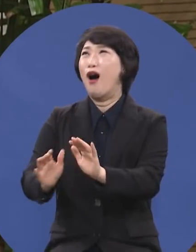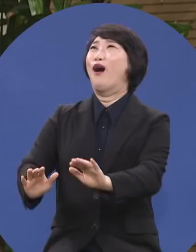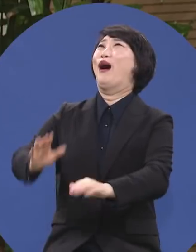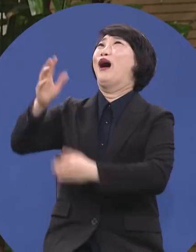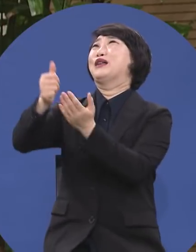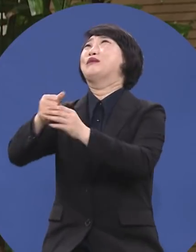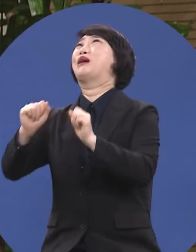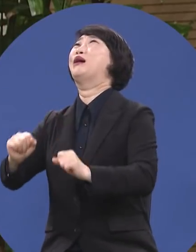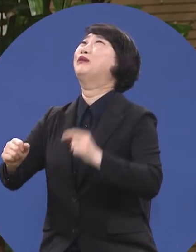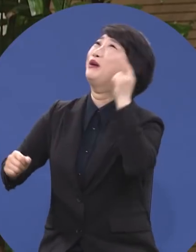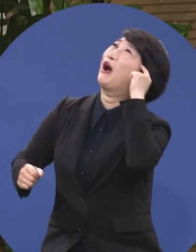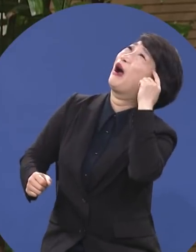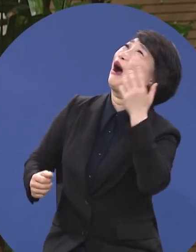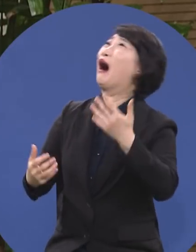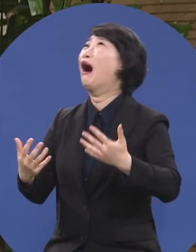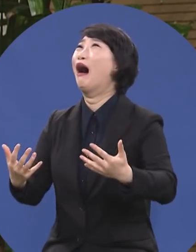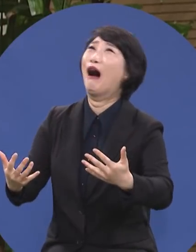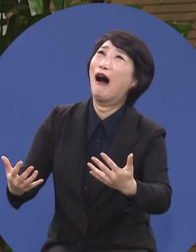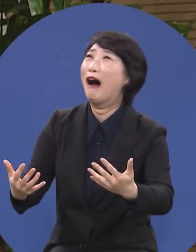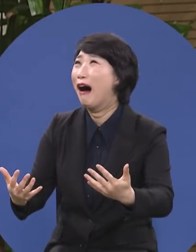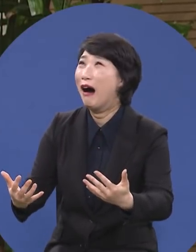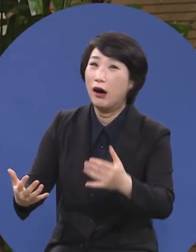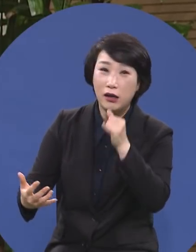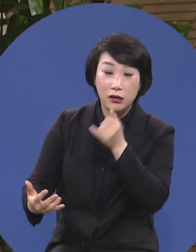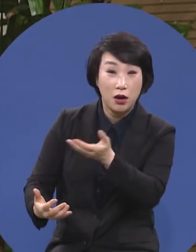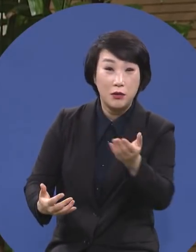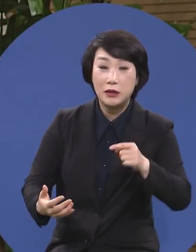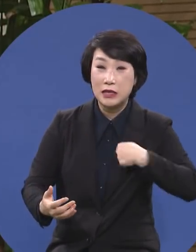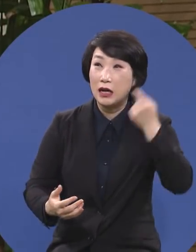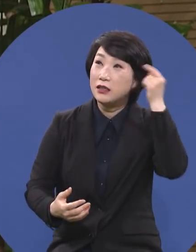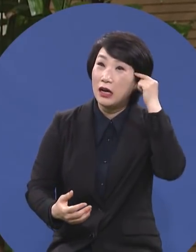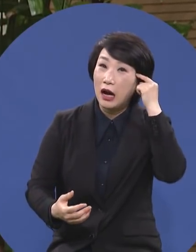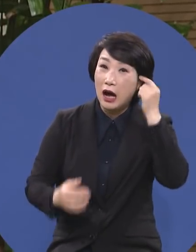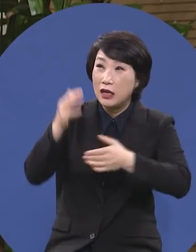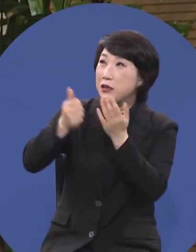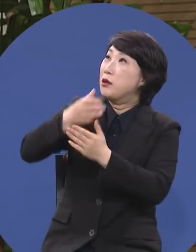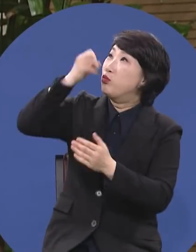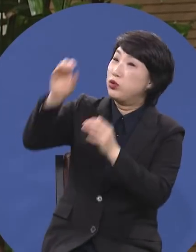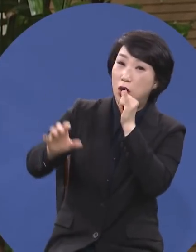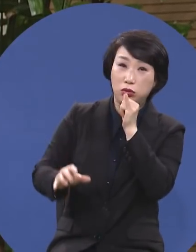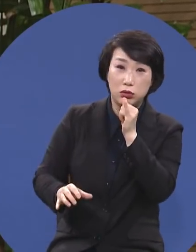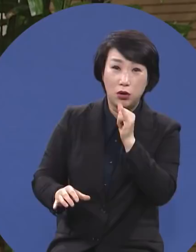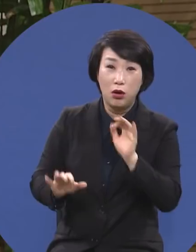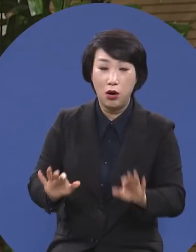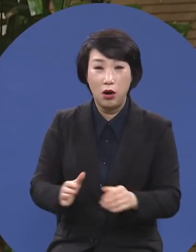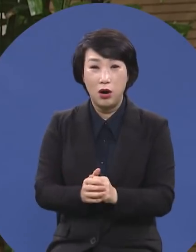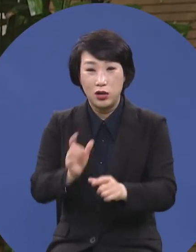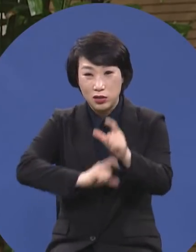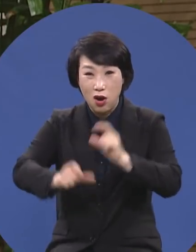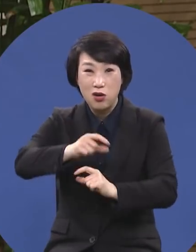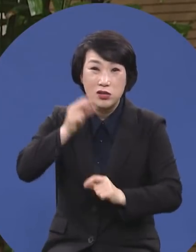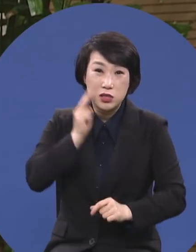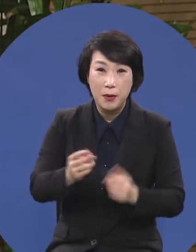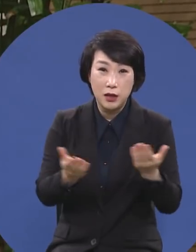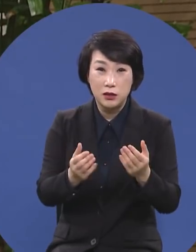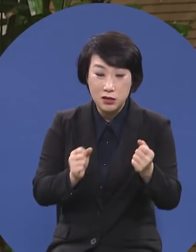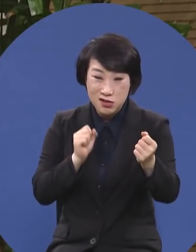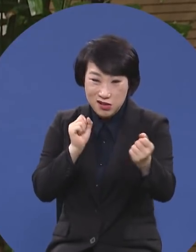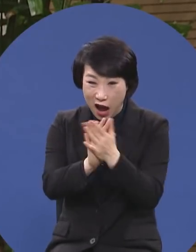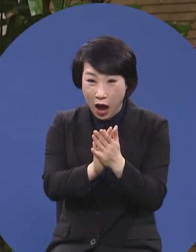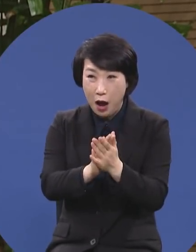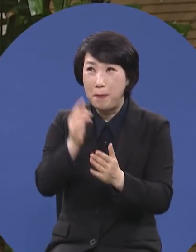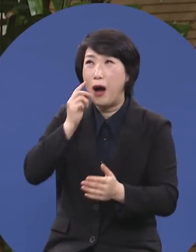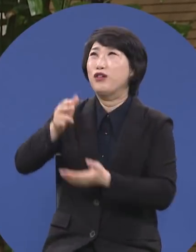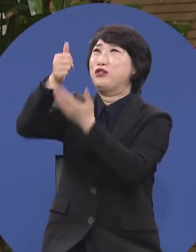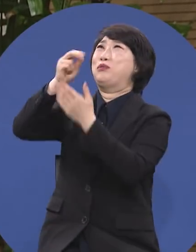하나님이 계시면 이럴 수가 있습니까? 라고 자기 신념으로 하나님을 무시해. 그리고 더 심한 일이 부닥치면